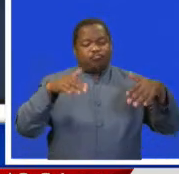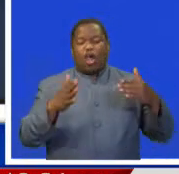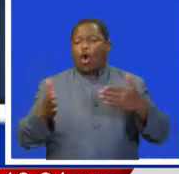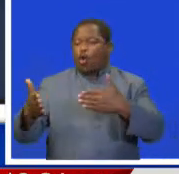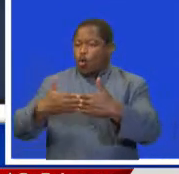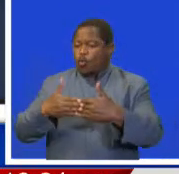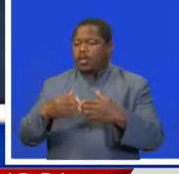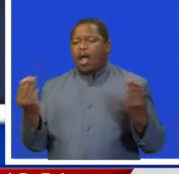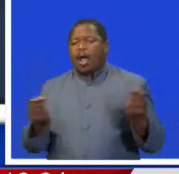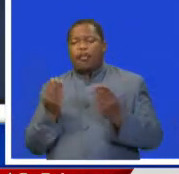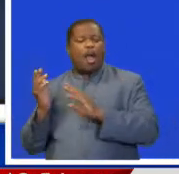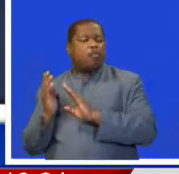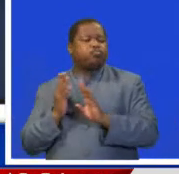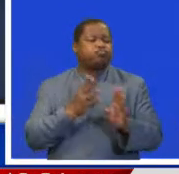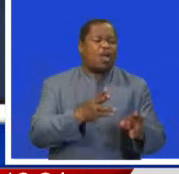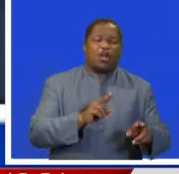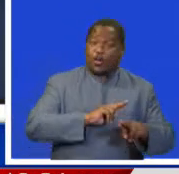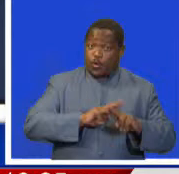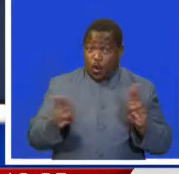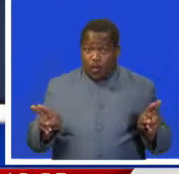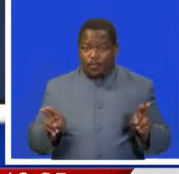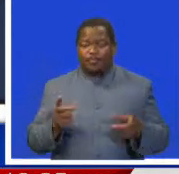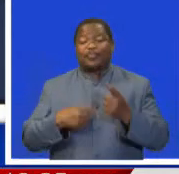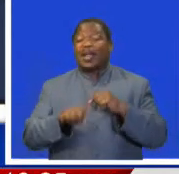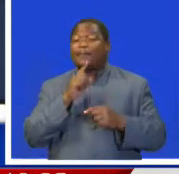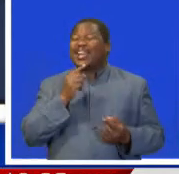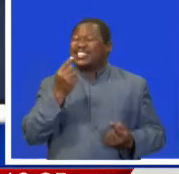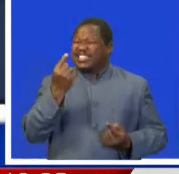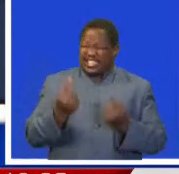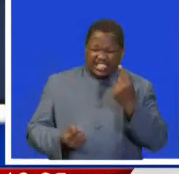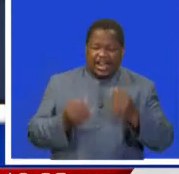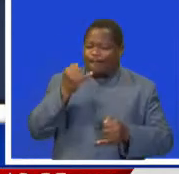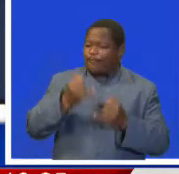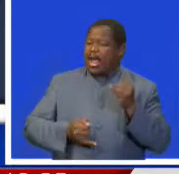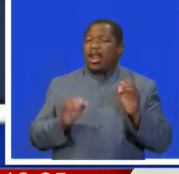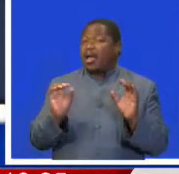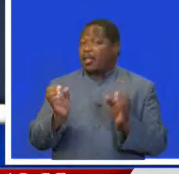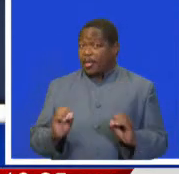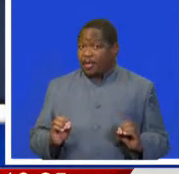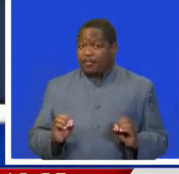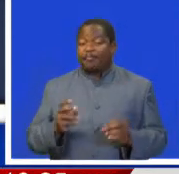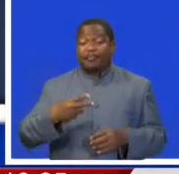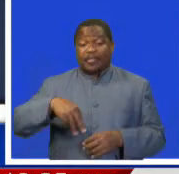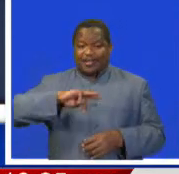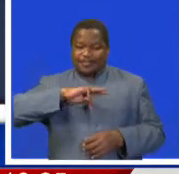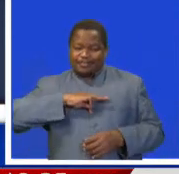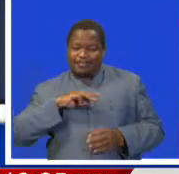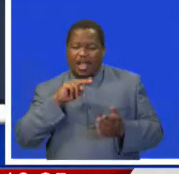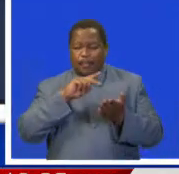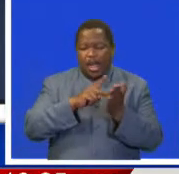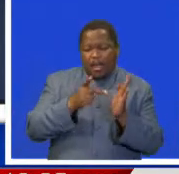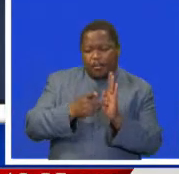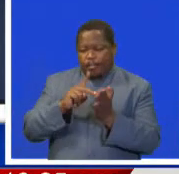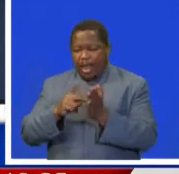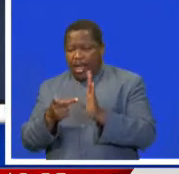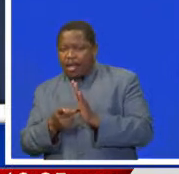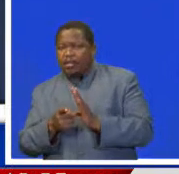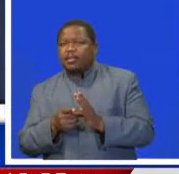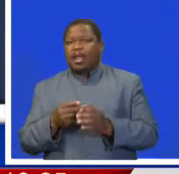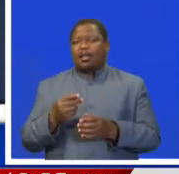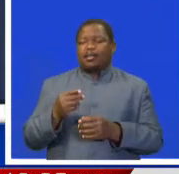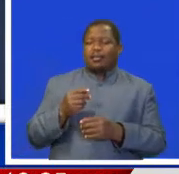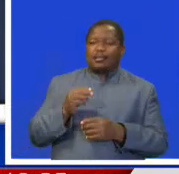lo msebenzi kepha ke sengafiki kule decision leyo ngalokuthi kufuna sibuke nema interest alaba labasebenzisako le stadium